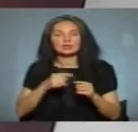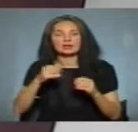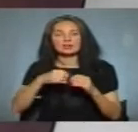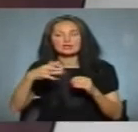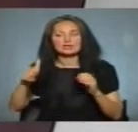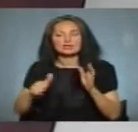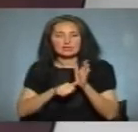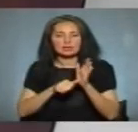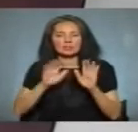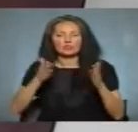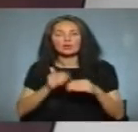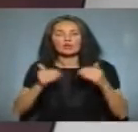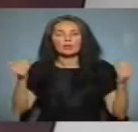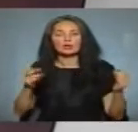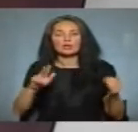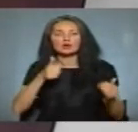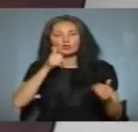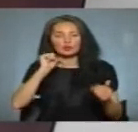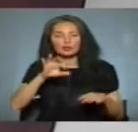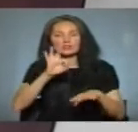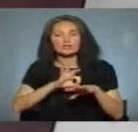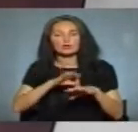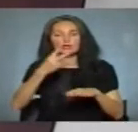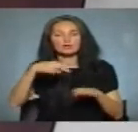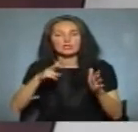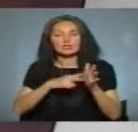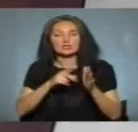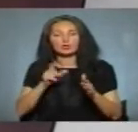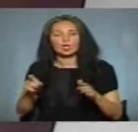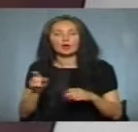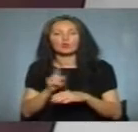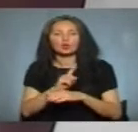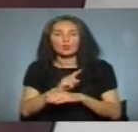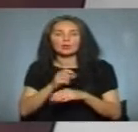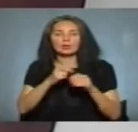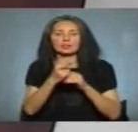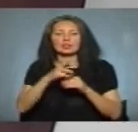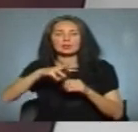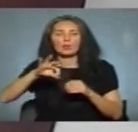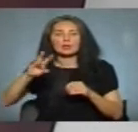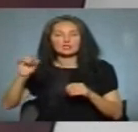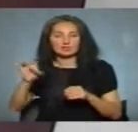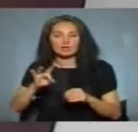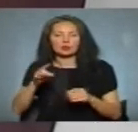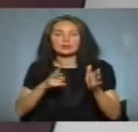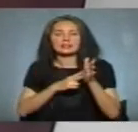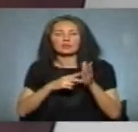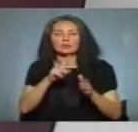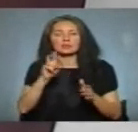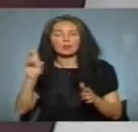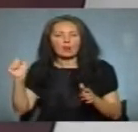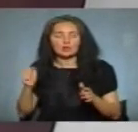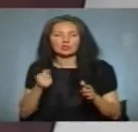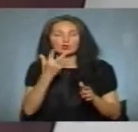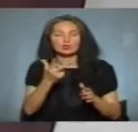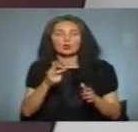більше, ніж учора. Захворіли 27 людей у Тернополі, 13 у Монастириському районі, 7 у Збаразькому, 3 у Шумському та по